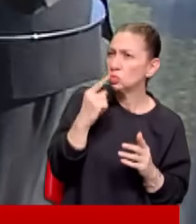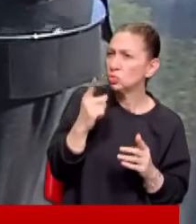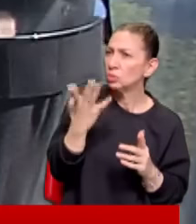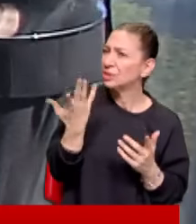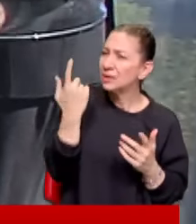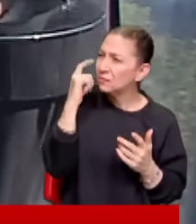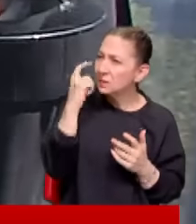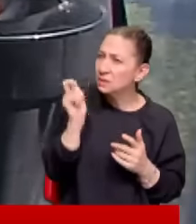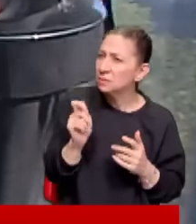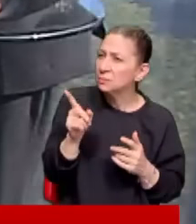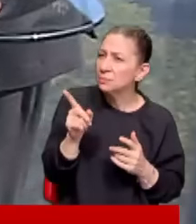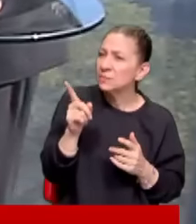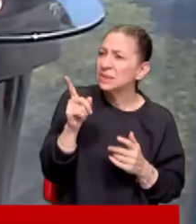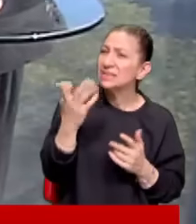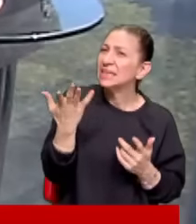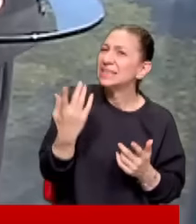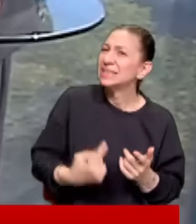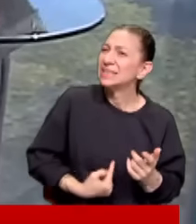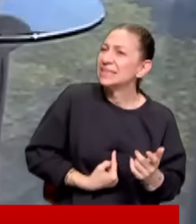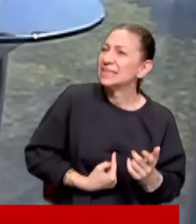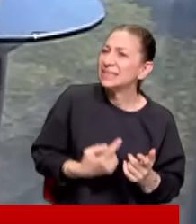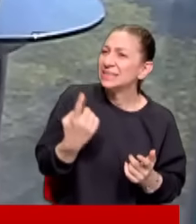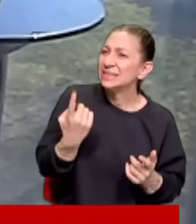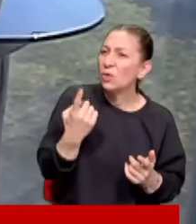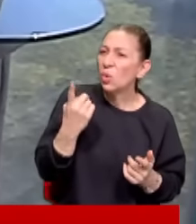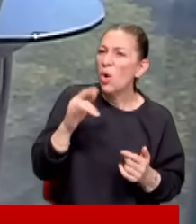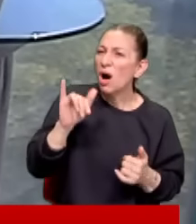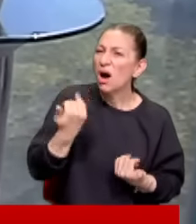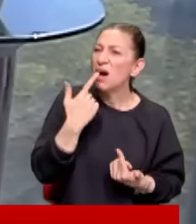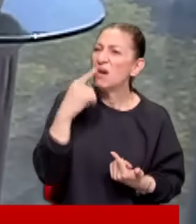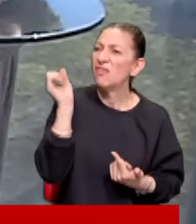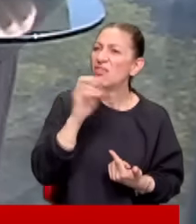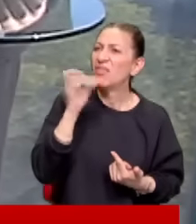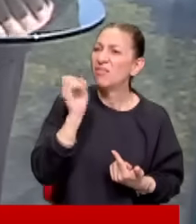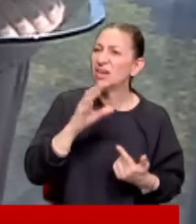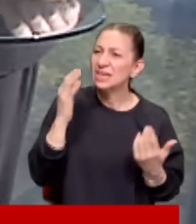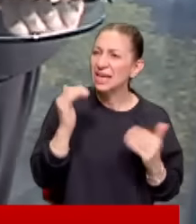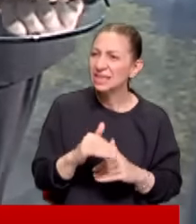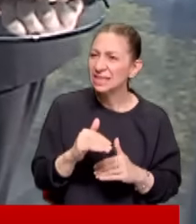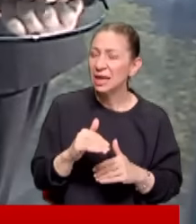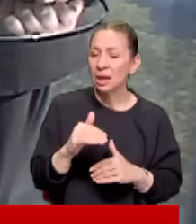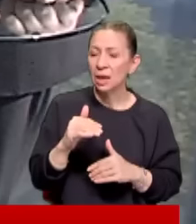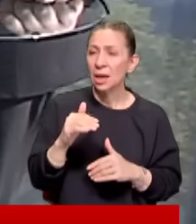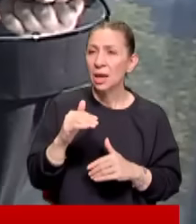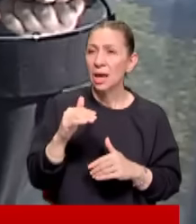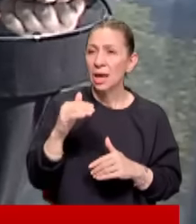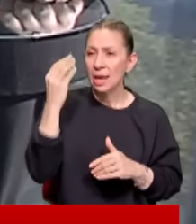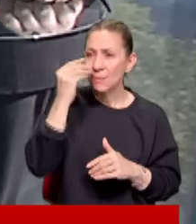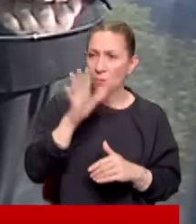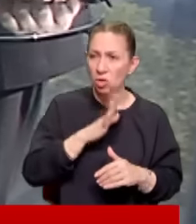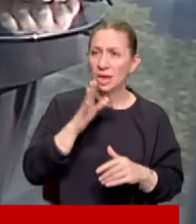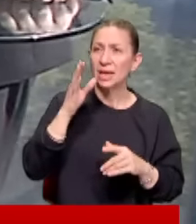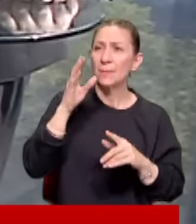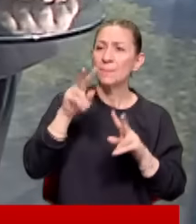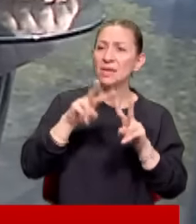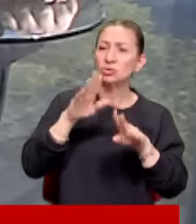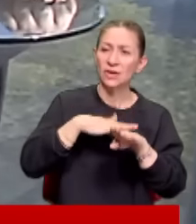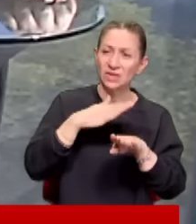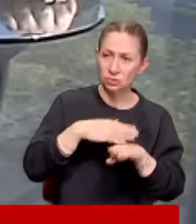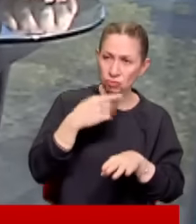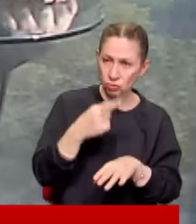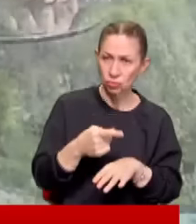nasıl yorumladınız? Siz nasıl hissettiniz? Yani o sert cümleler geldiğinde Ekrem İmamoğlu'nu kastediyorsunuz, Mansur Yavaş'ı